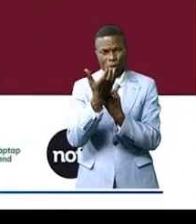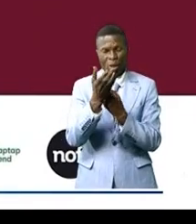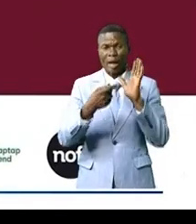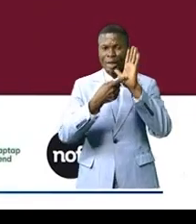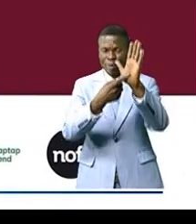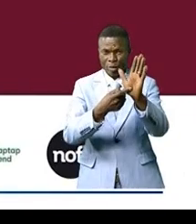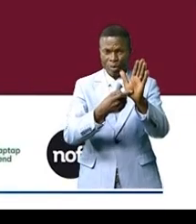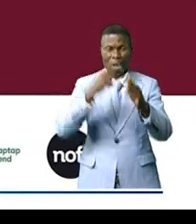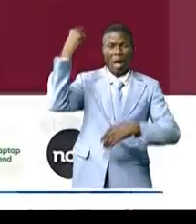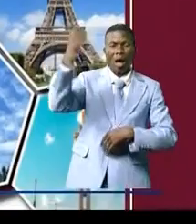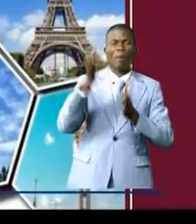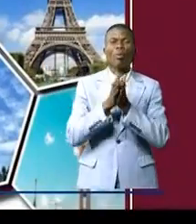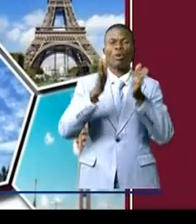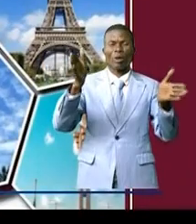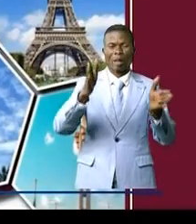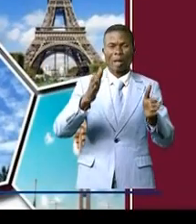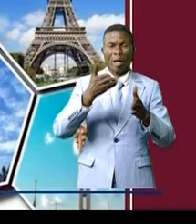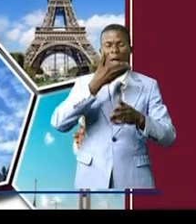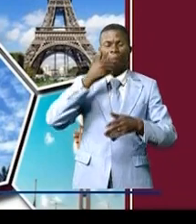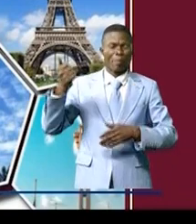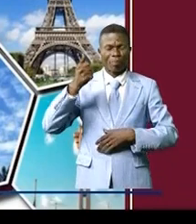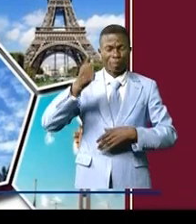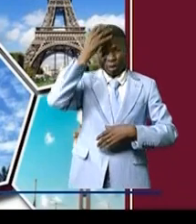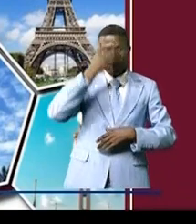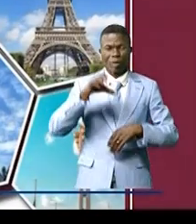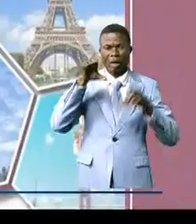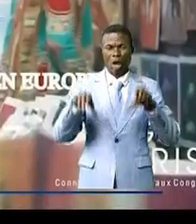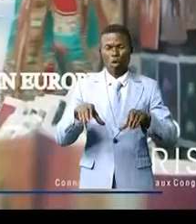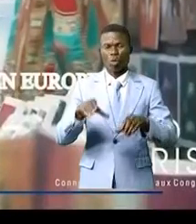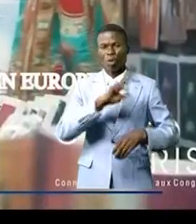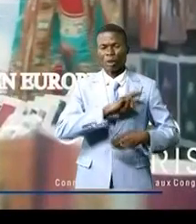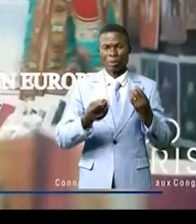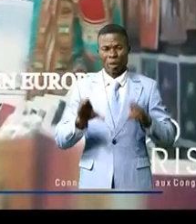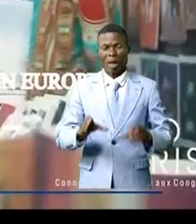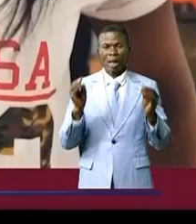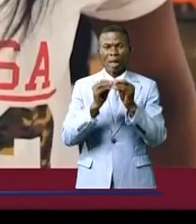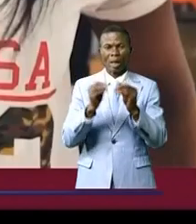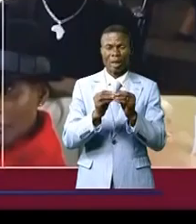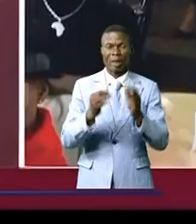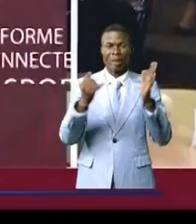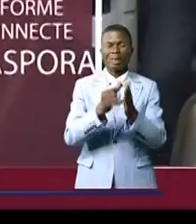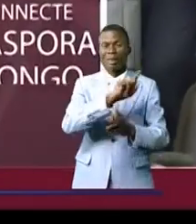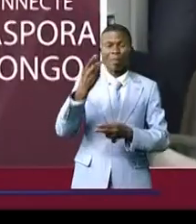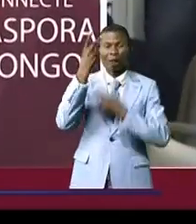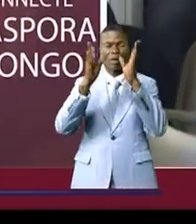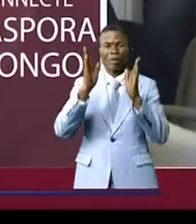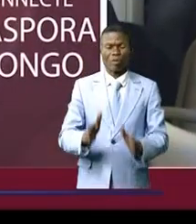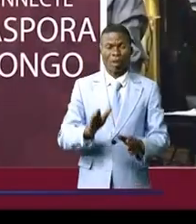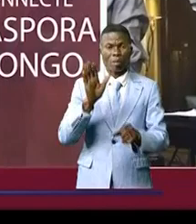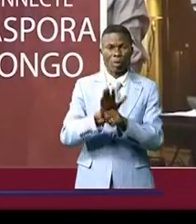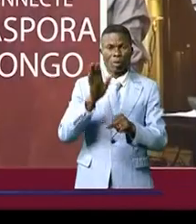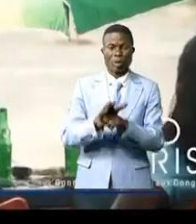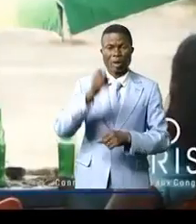révèle au monde entier le meilleur visage du Congo démocratique. Il a déjà réuni plus de 6000 visiteurs et plus